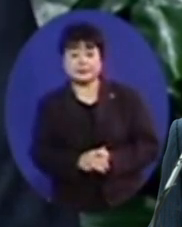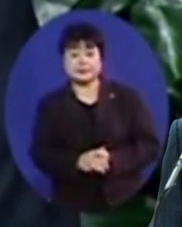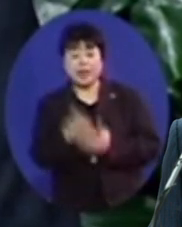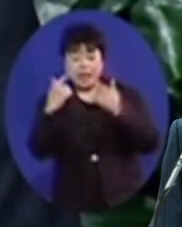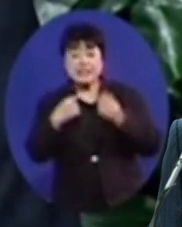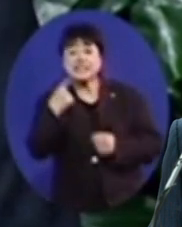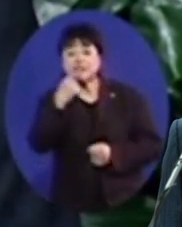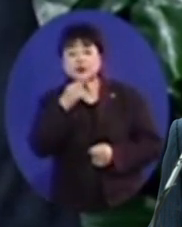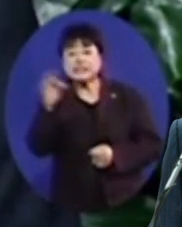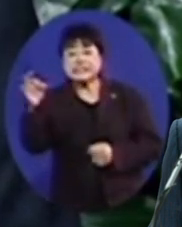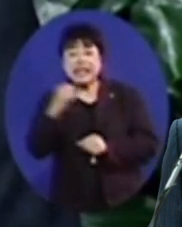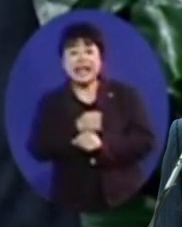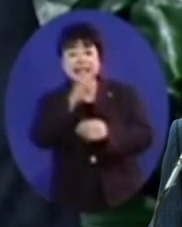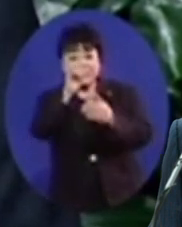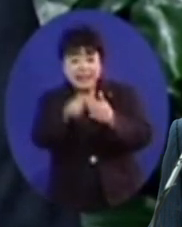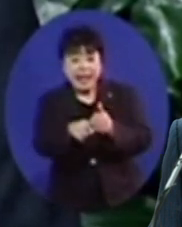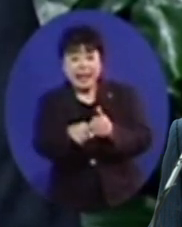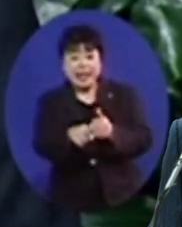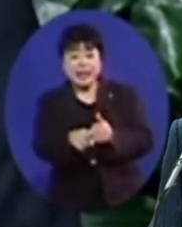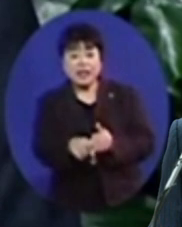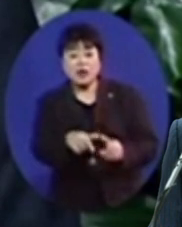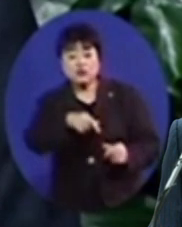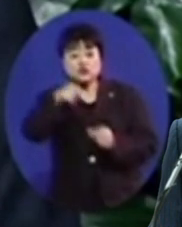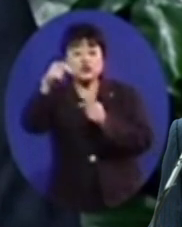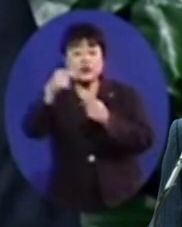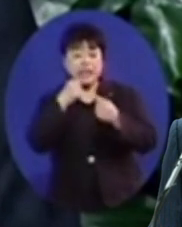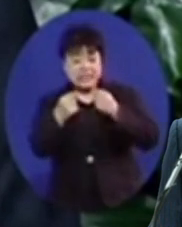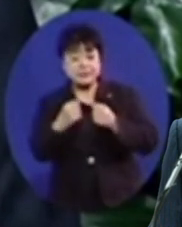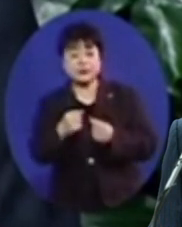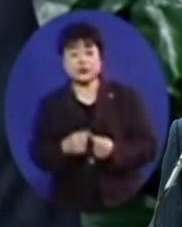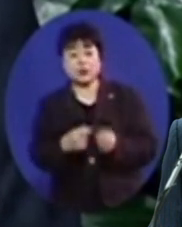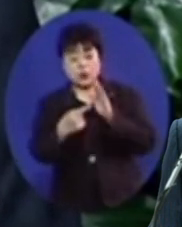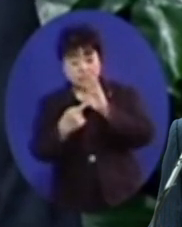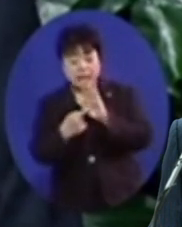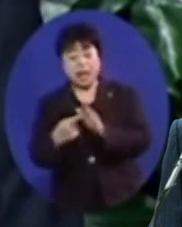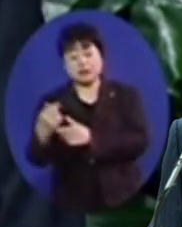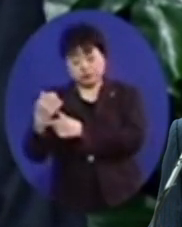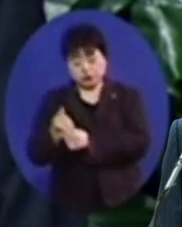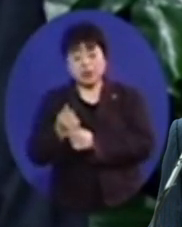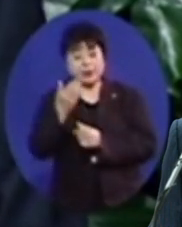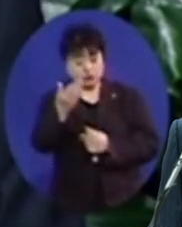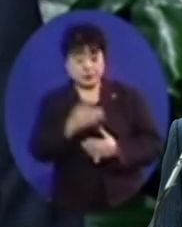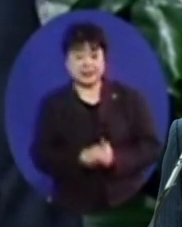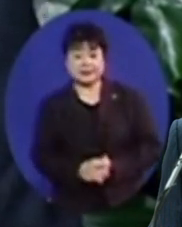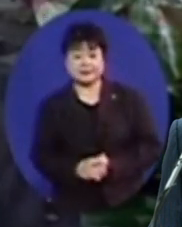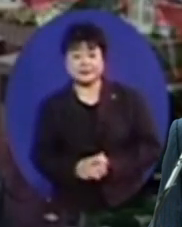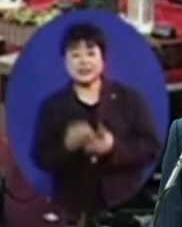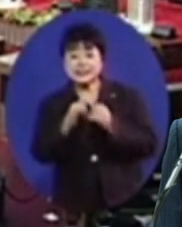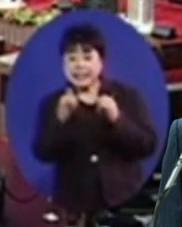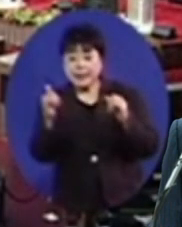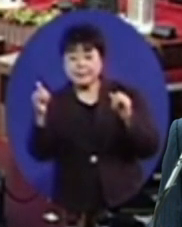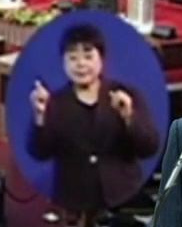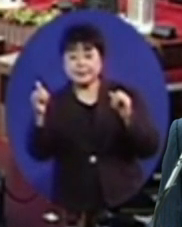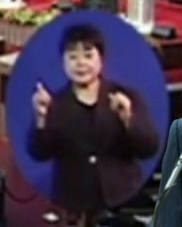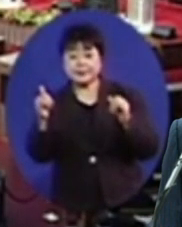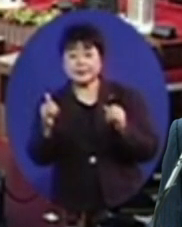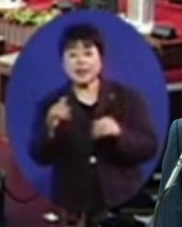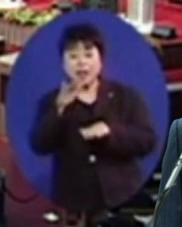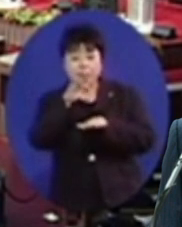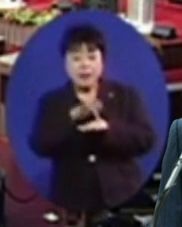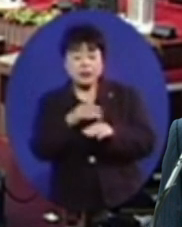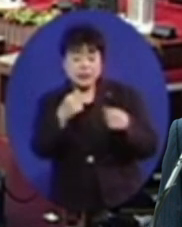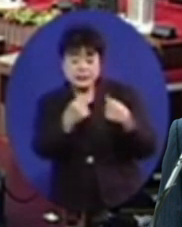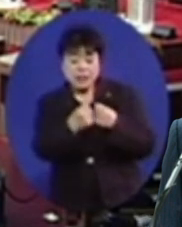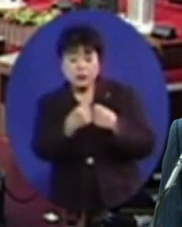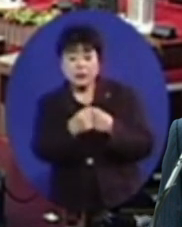늘 입으로 신하면 그것이 구원의 힘으로 나를 붙잡아 주는 것입니다. 사람들이 오늘 마귀와의